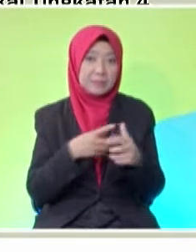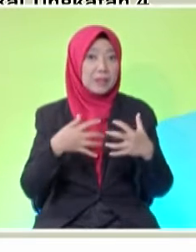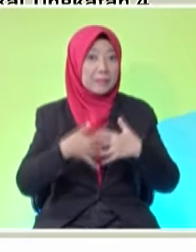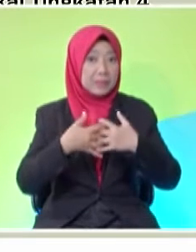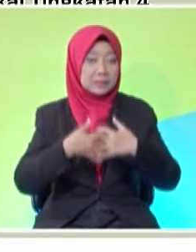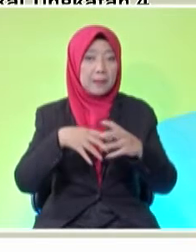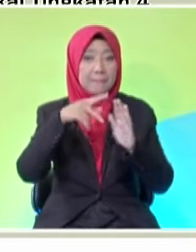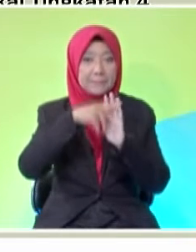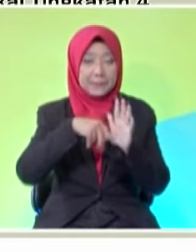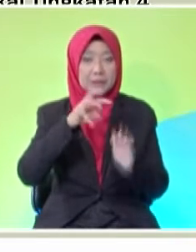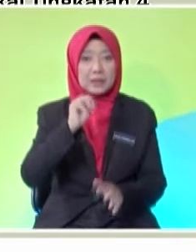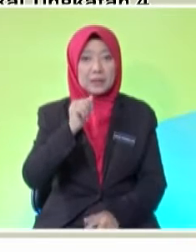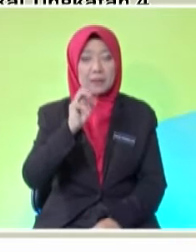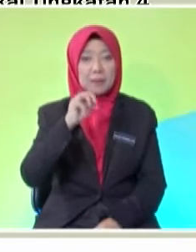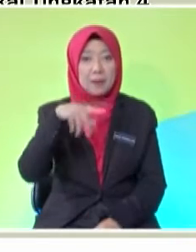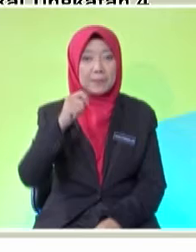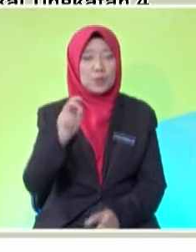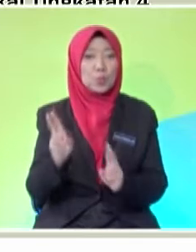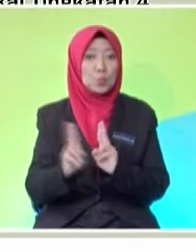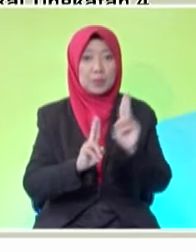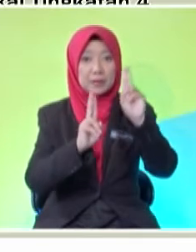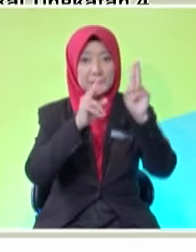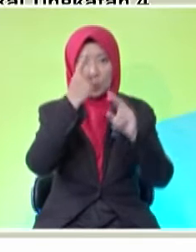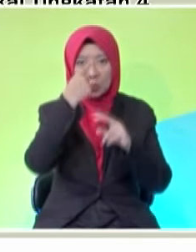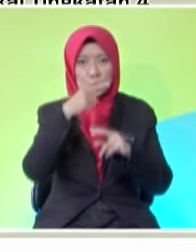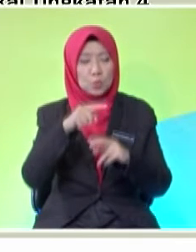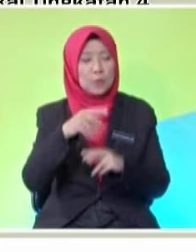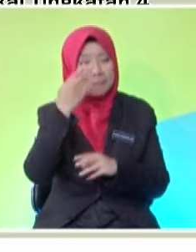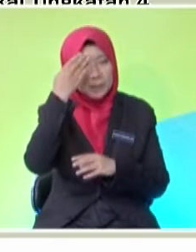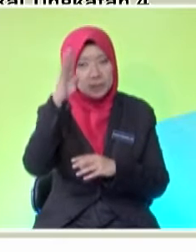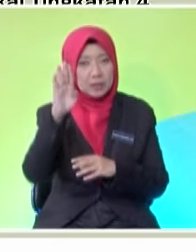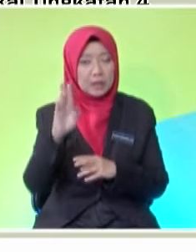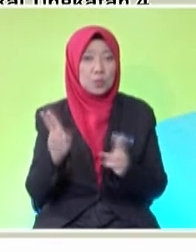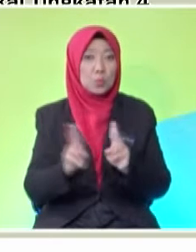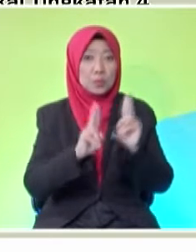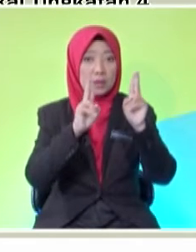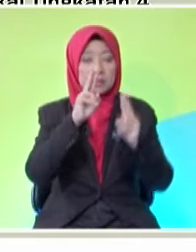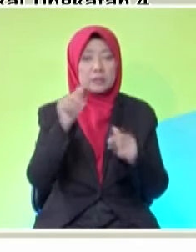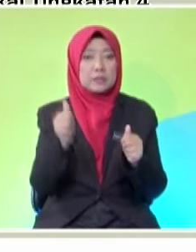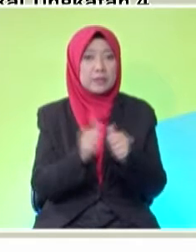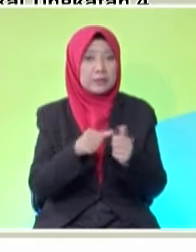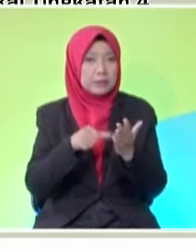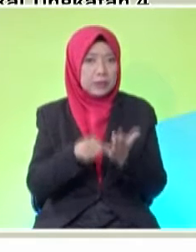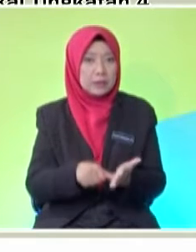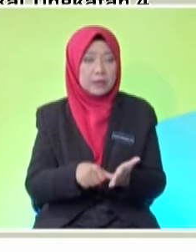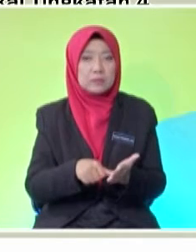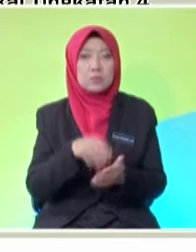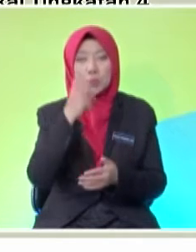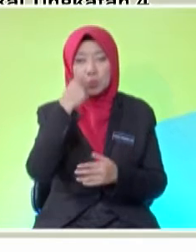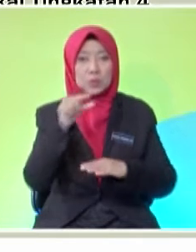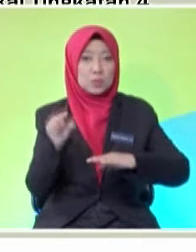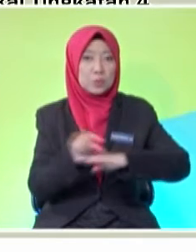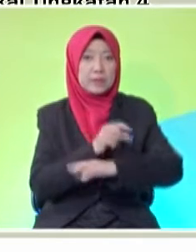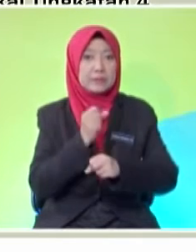pemampat udara. Okey, yang mana kegunaannya adalah bagi membekalkan udara termampat dengan tekanan tertentu untuk kegunaan